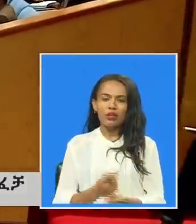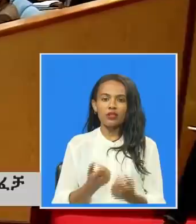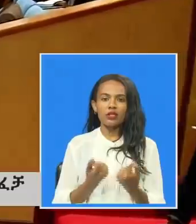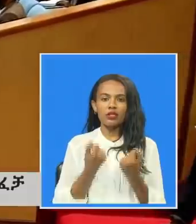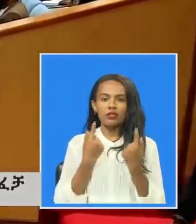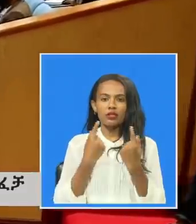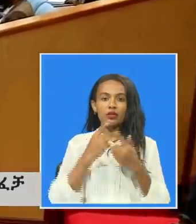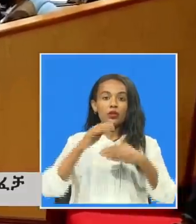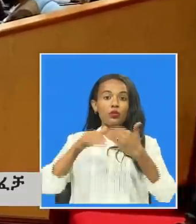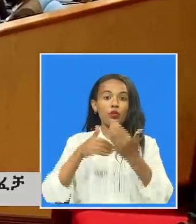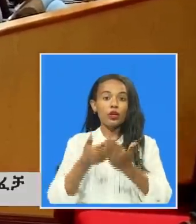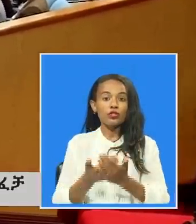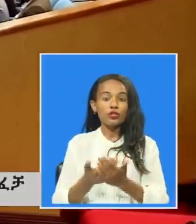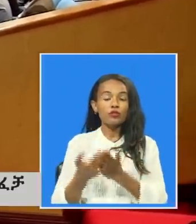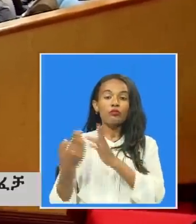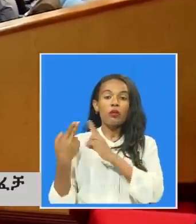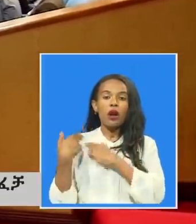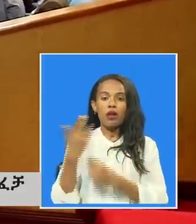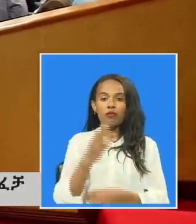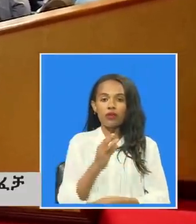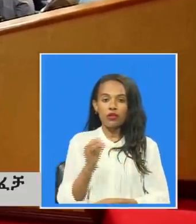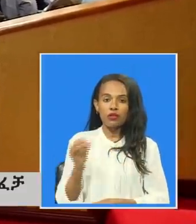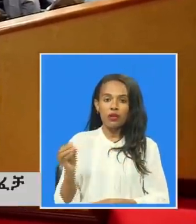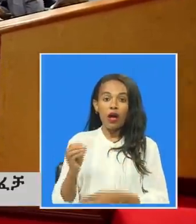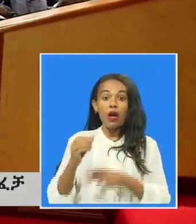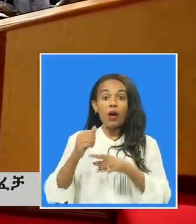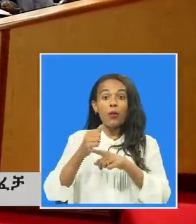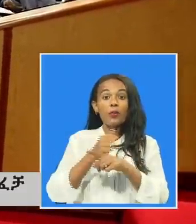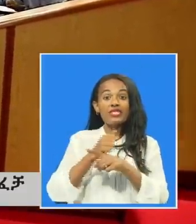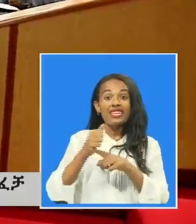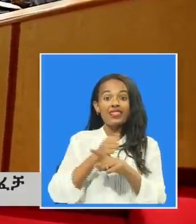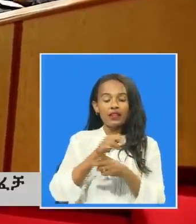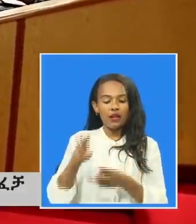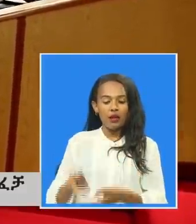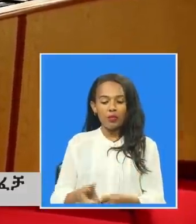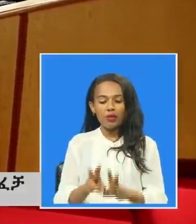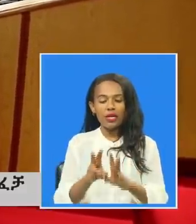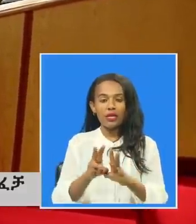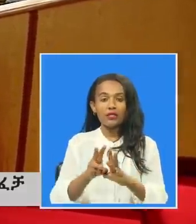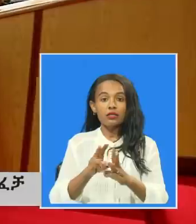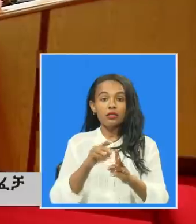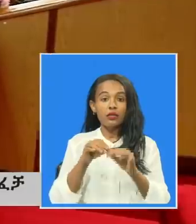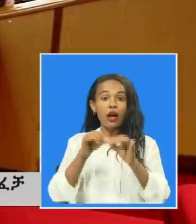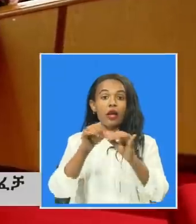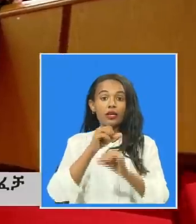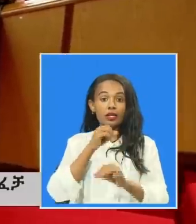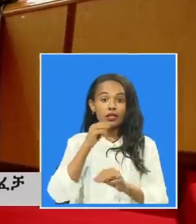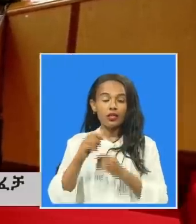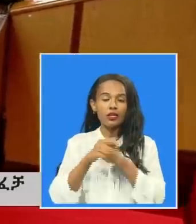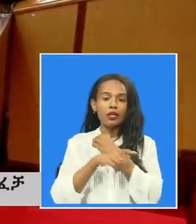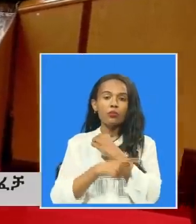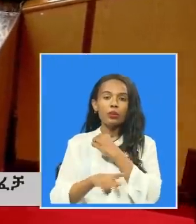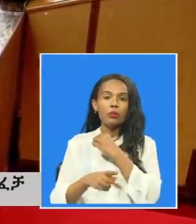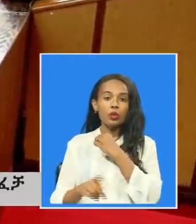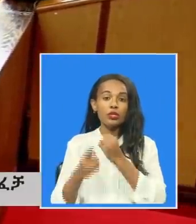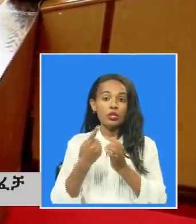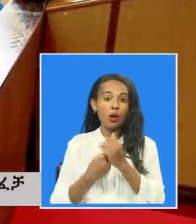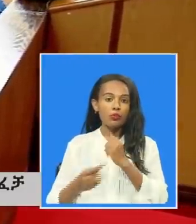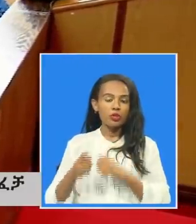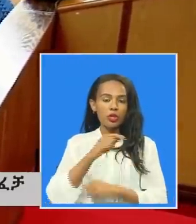ተረድተን ሁላችንም በኃላፊነትና በሰለጠነ መንገድ ካልተጓዝን በፖለቲካው ብቻ